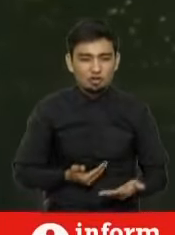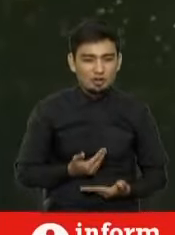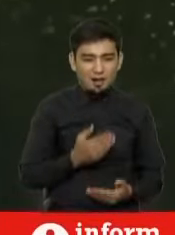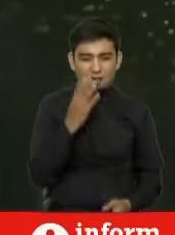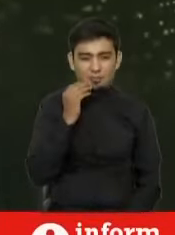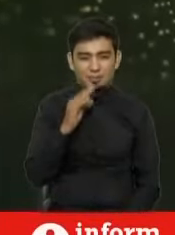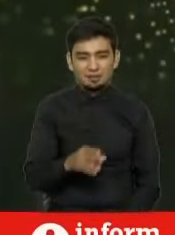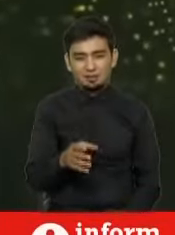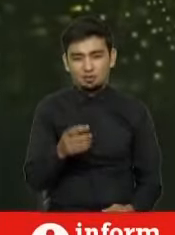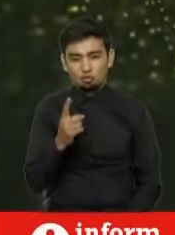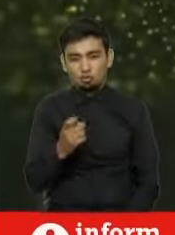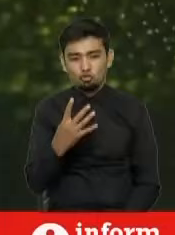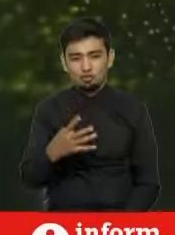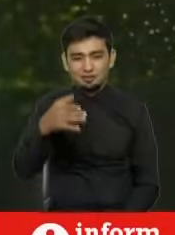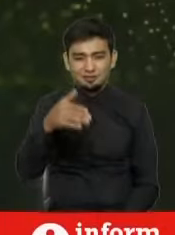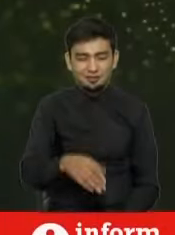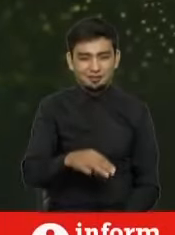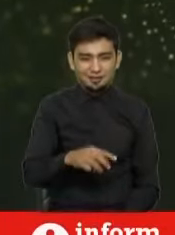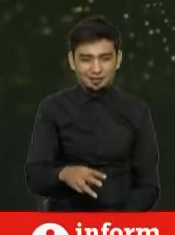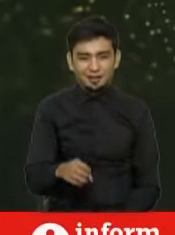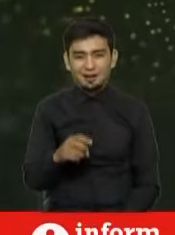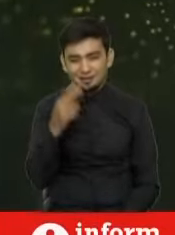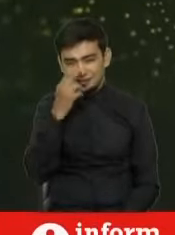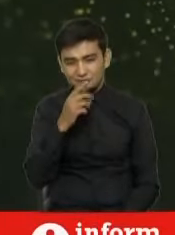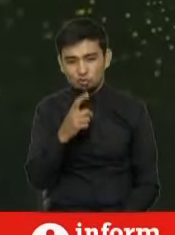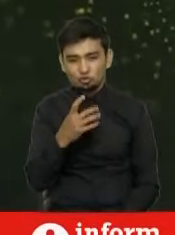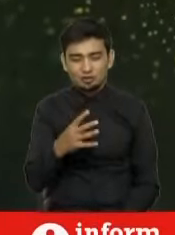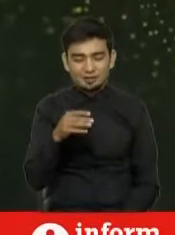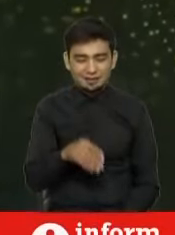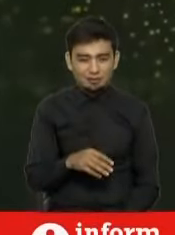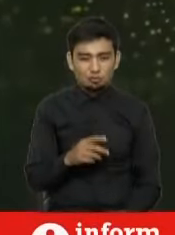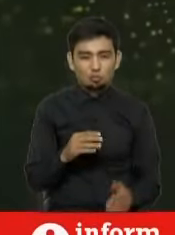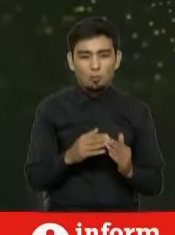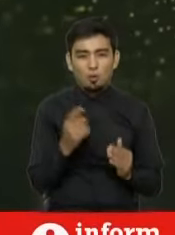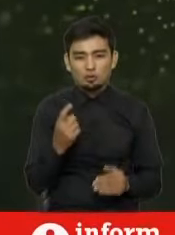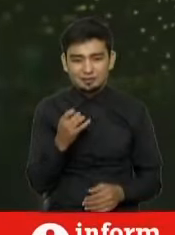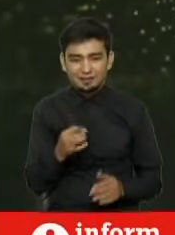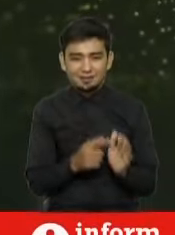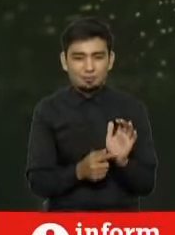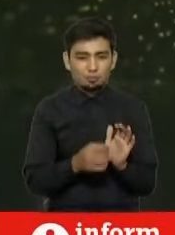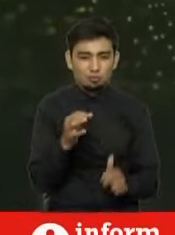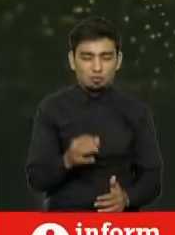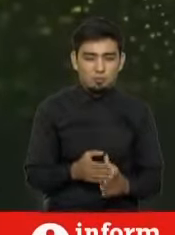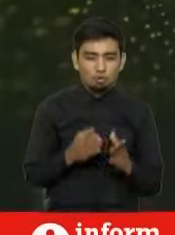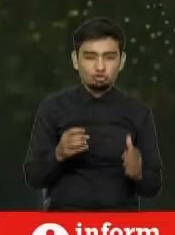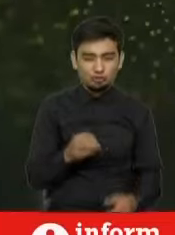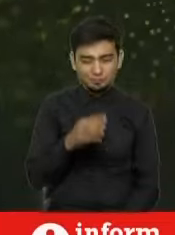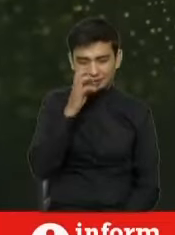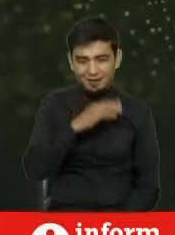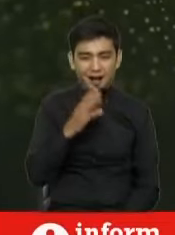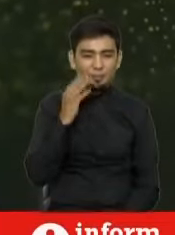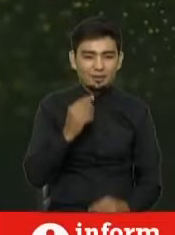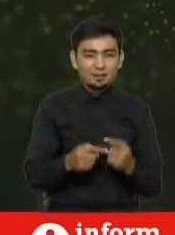столицы. Почти 104 тысячи тенге на домохозяйство. На 70% больше, чем в среднем по стране. Следом идут алматинцы